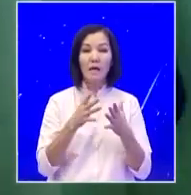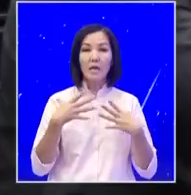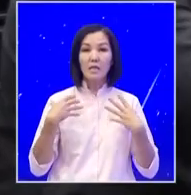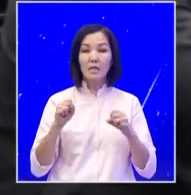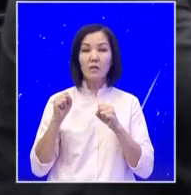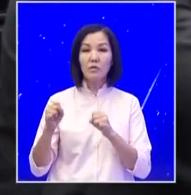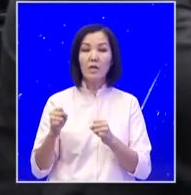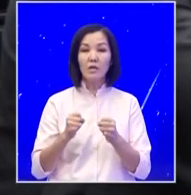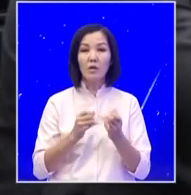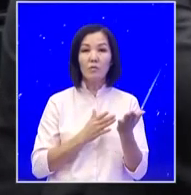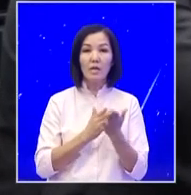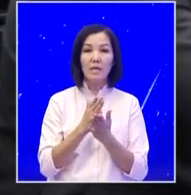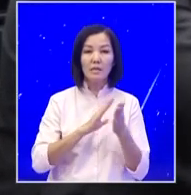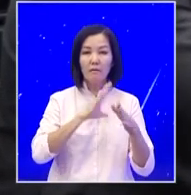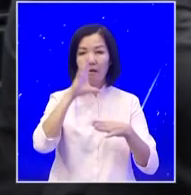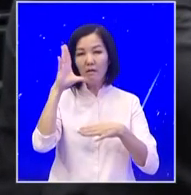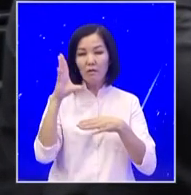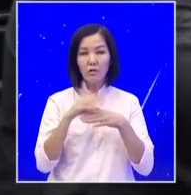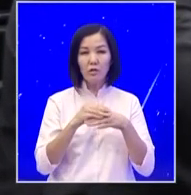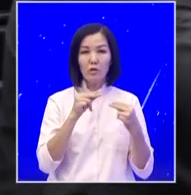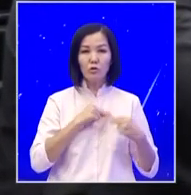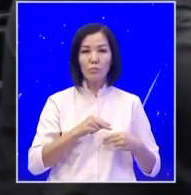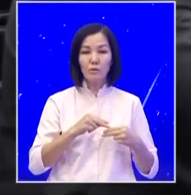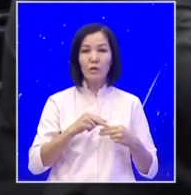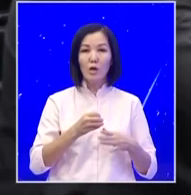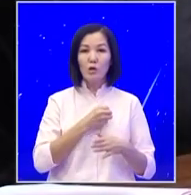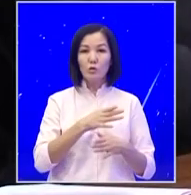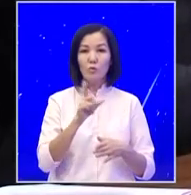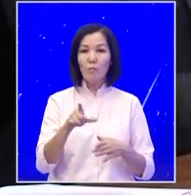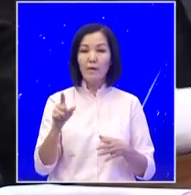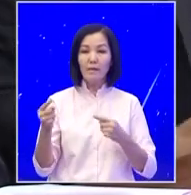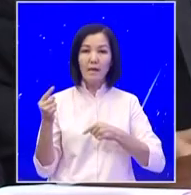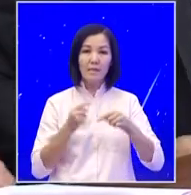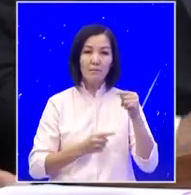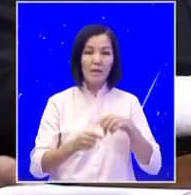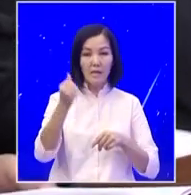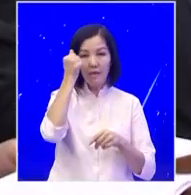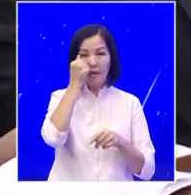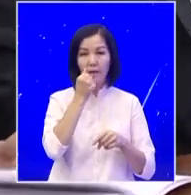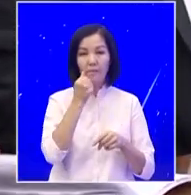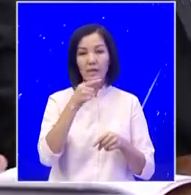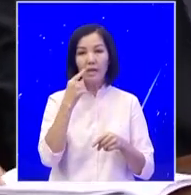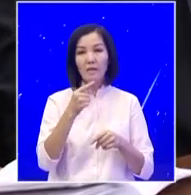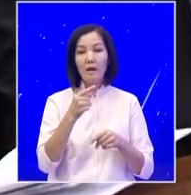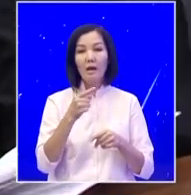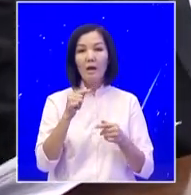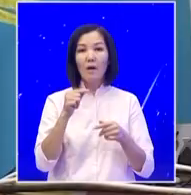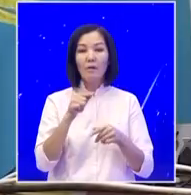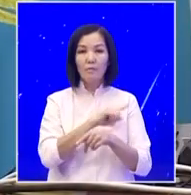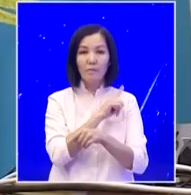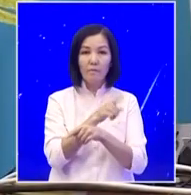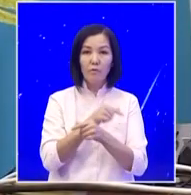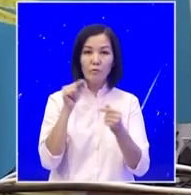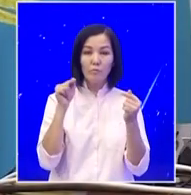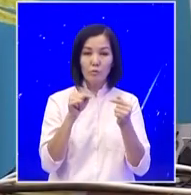саласында күні-түні қызмет еткен мамандарға, жомарт кәсіпкерлерге алғысын айтты. Оның ақпарынша, биыл вируспен күрес күшейеді.